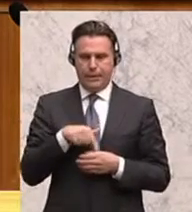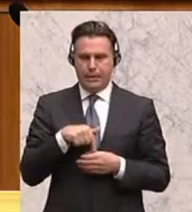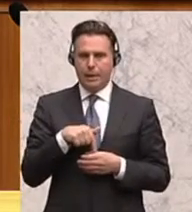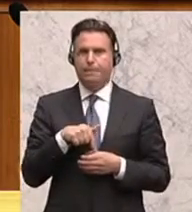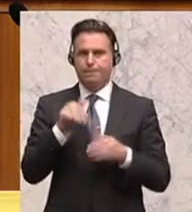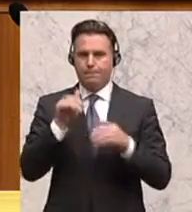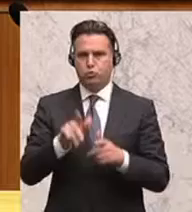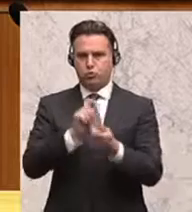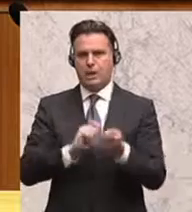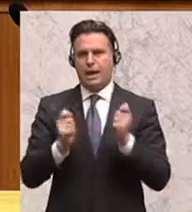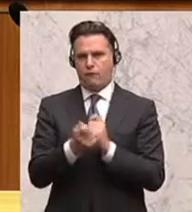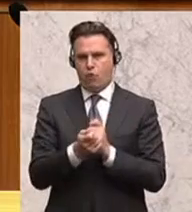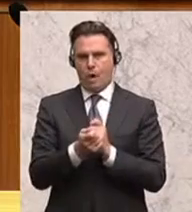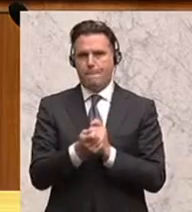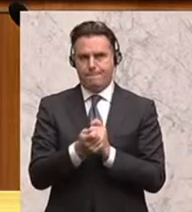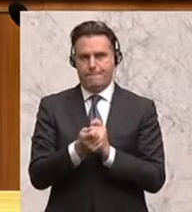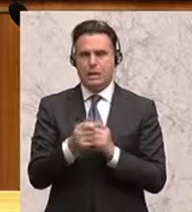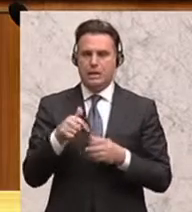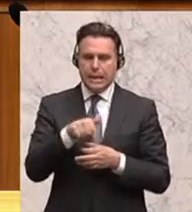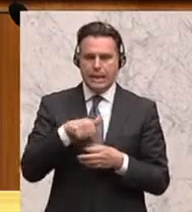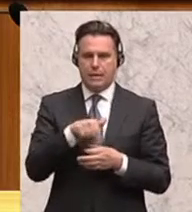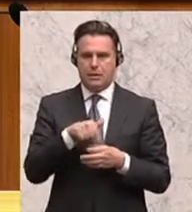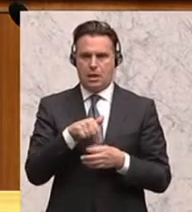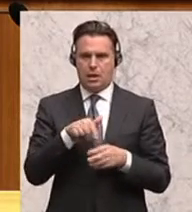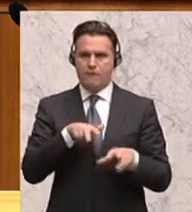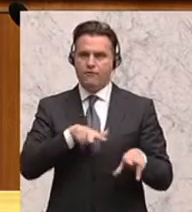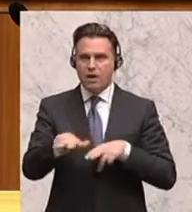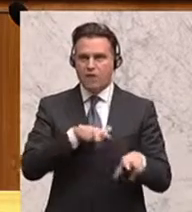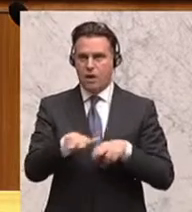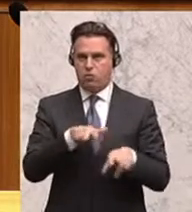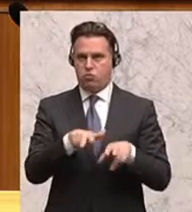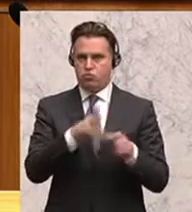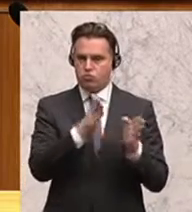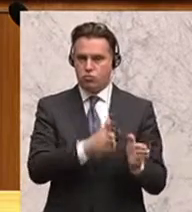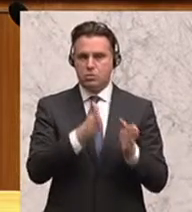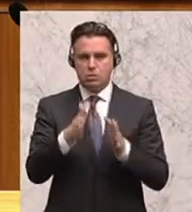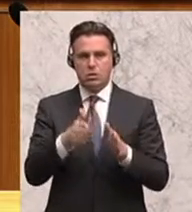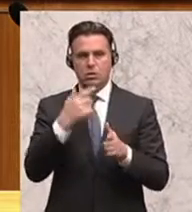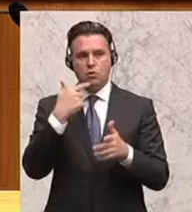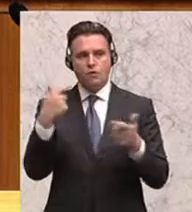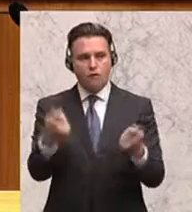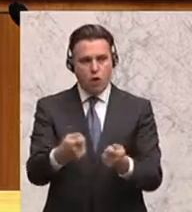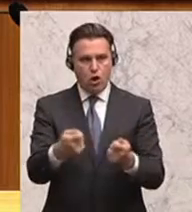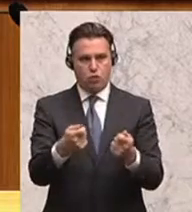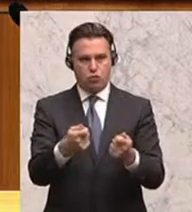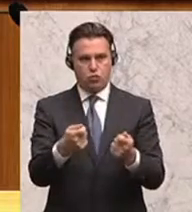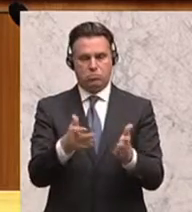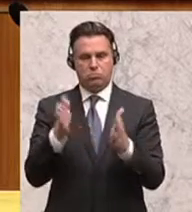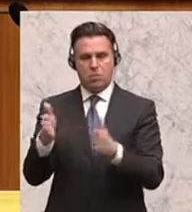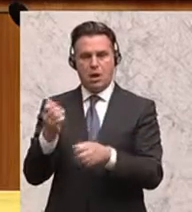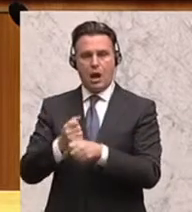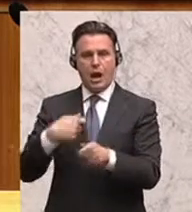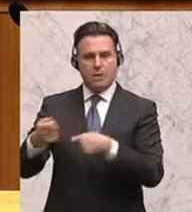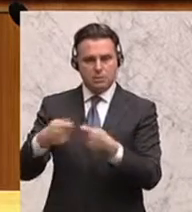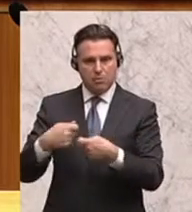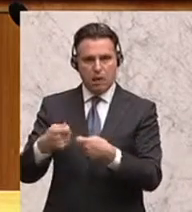reformmaßnahmen wir brauchen reformen im bereich der verwaltung im bereich der förderungen beim arbeitsmarkt